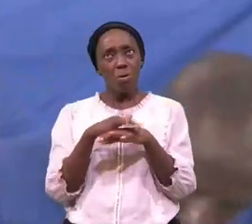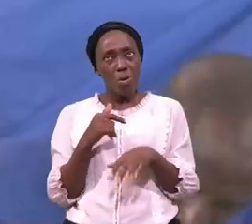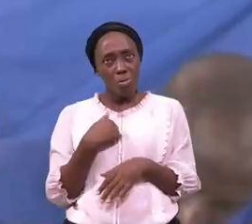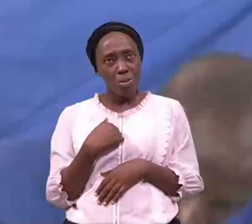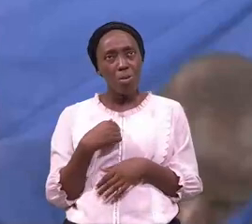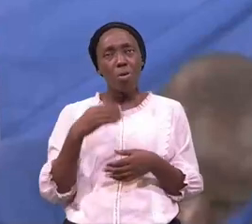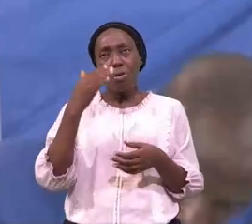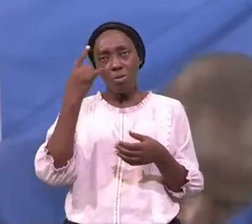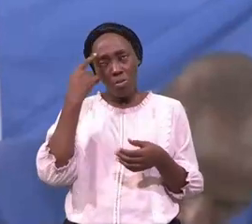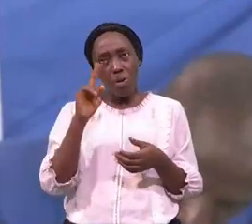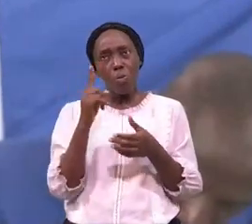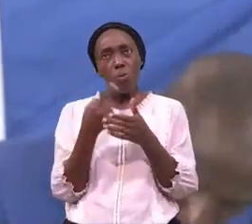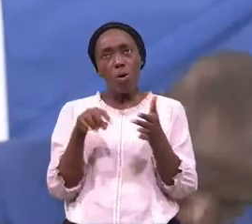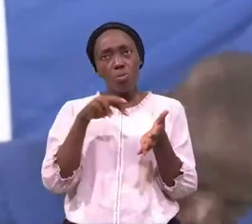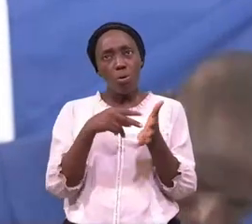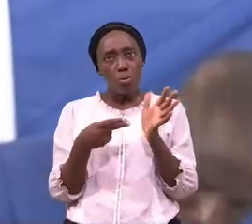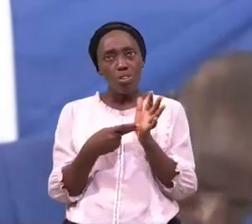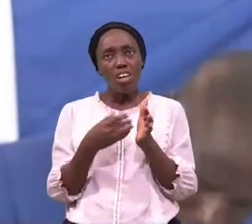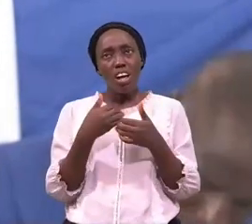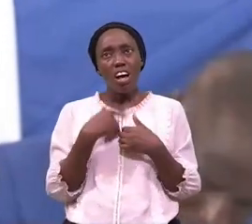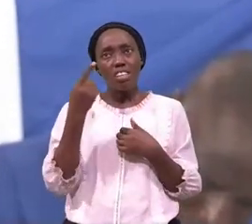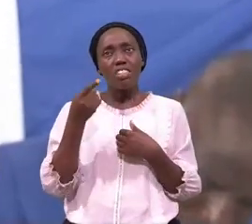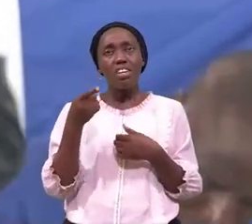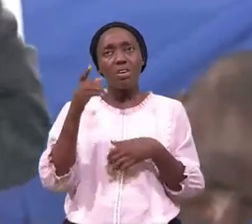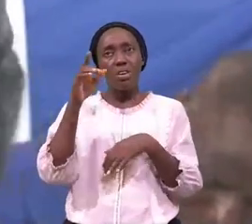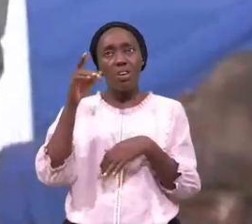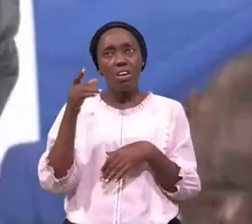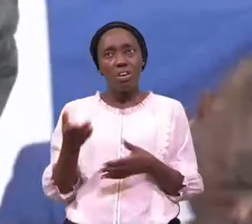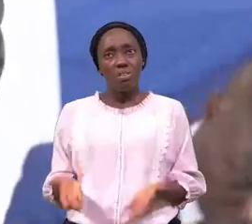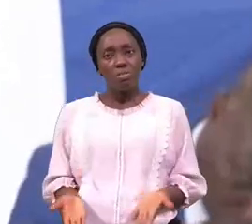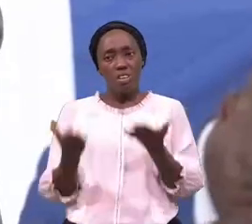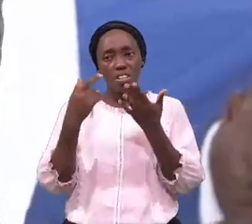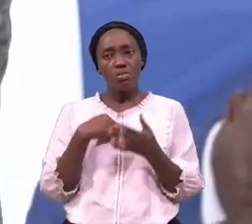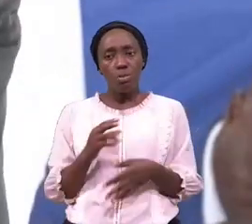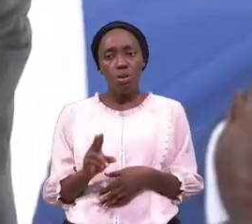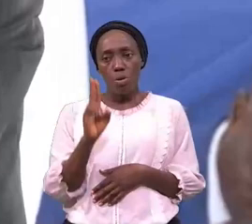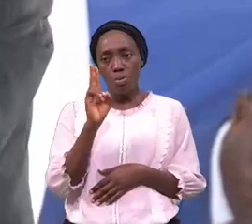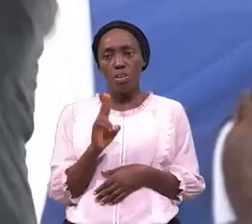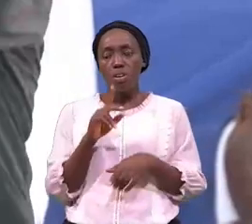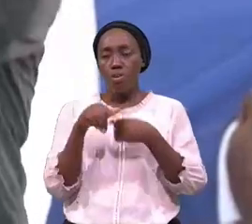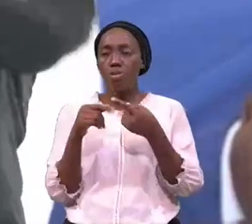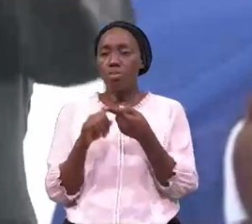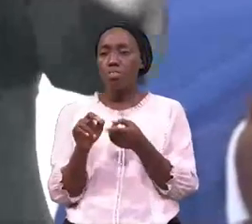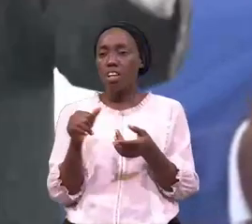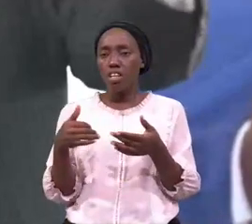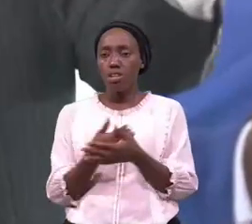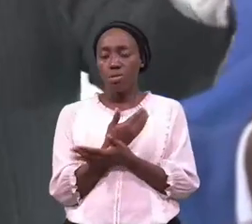Pour quel objectif m'a-t-il suscité? Je pense à cela à tout moment. Je vais dans un nouveau pays.